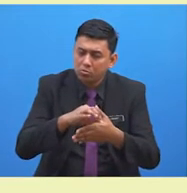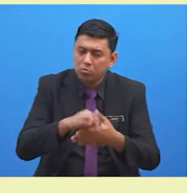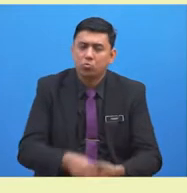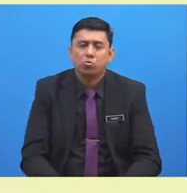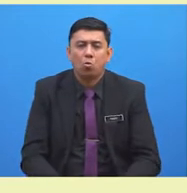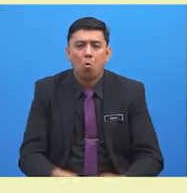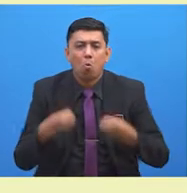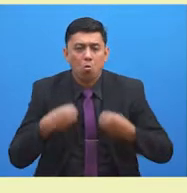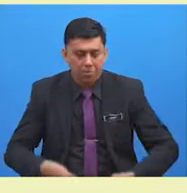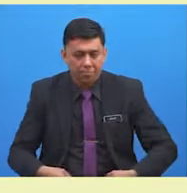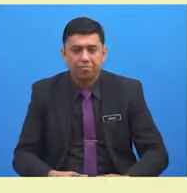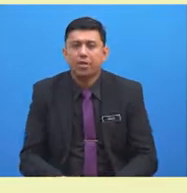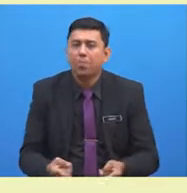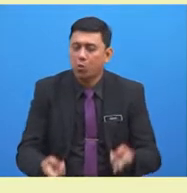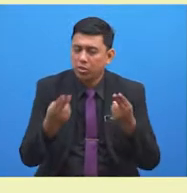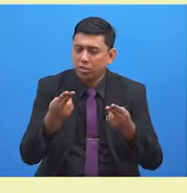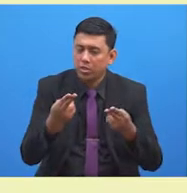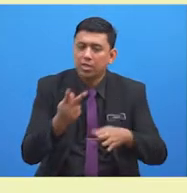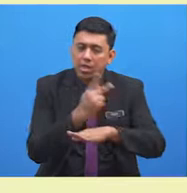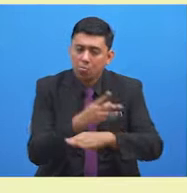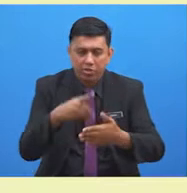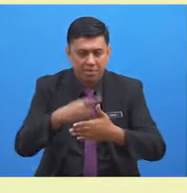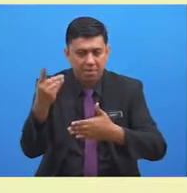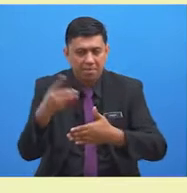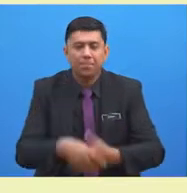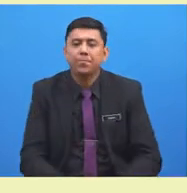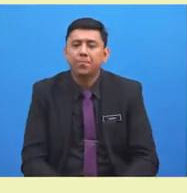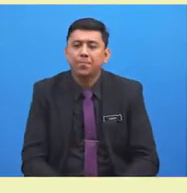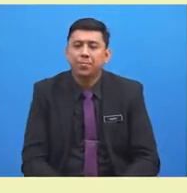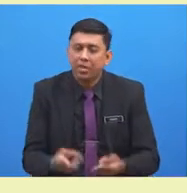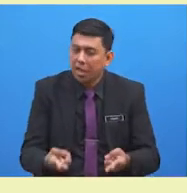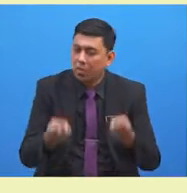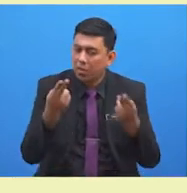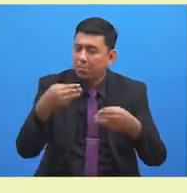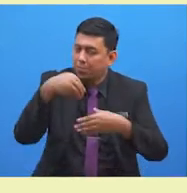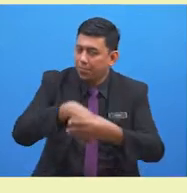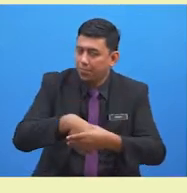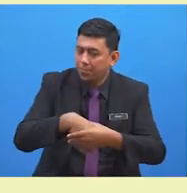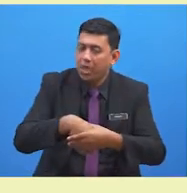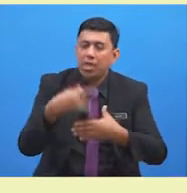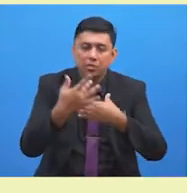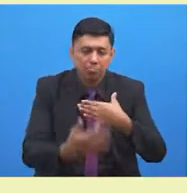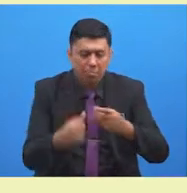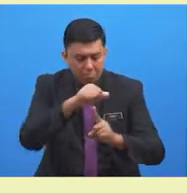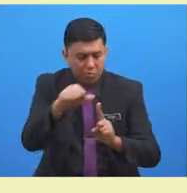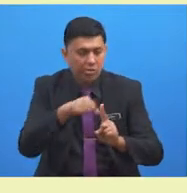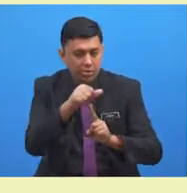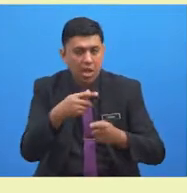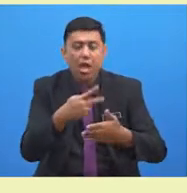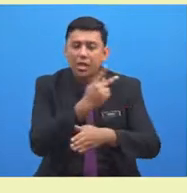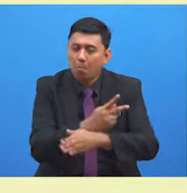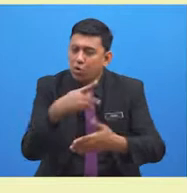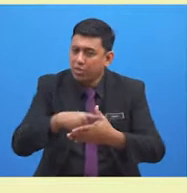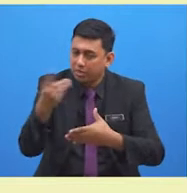dioksida diangkut di dalam darah apabila karbon dioksida diikat dengan molekul hemoglobin